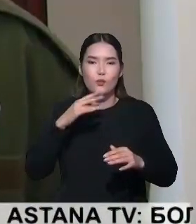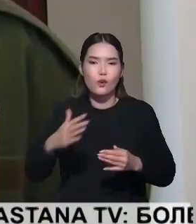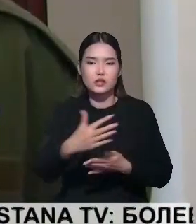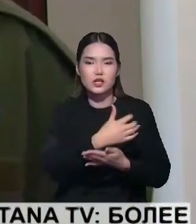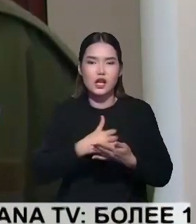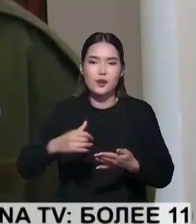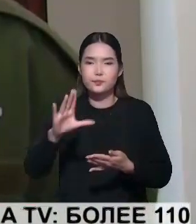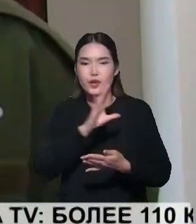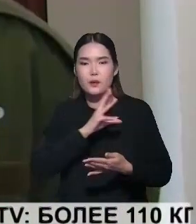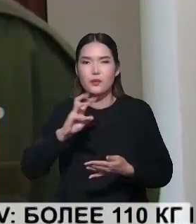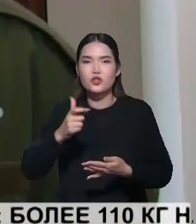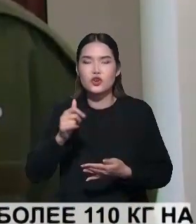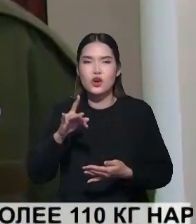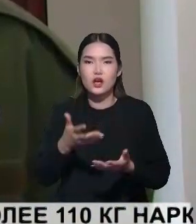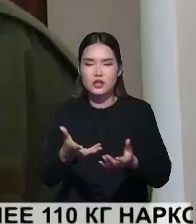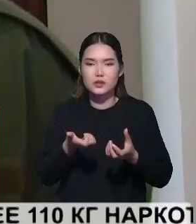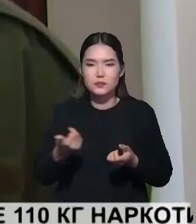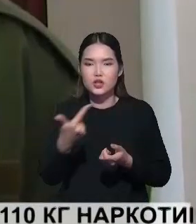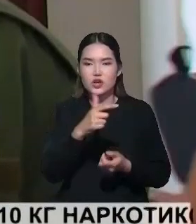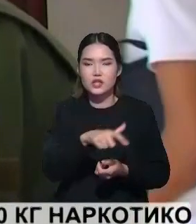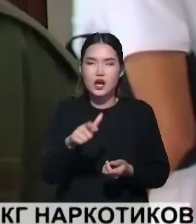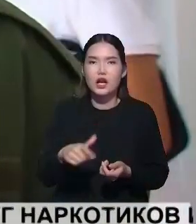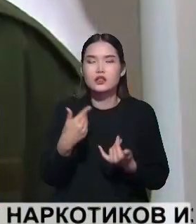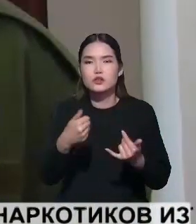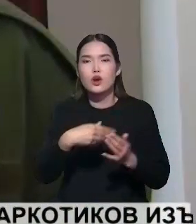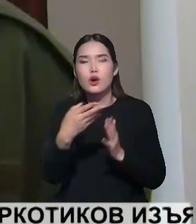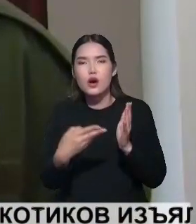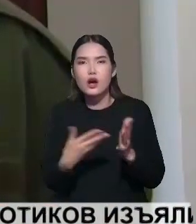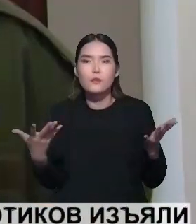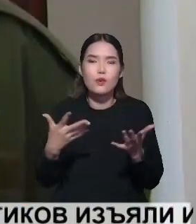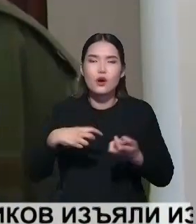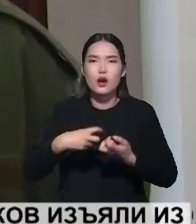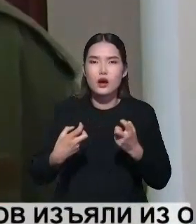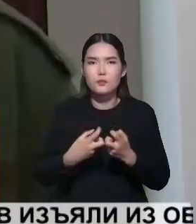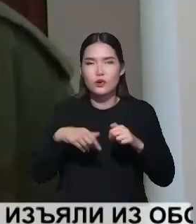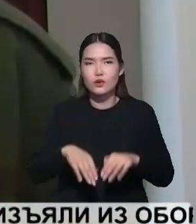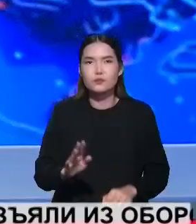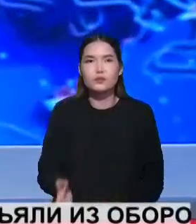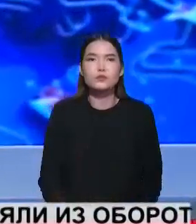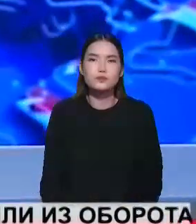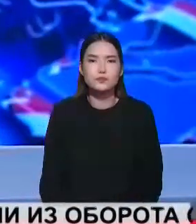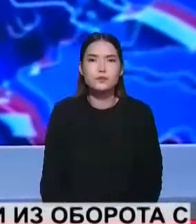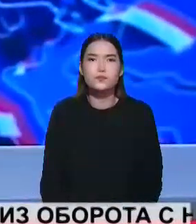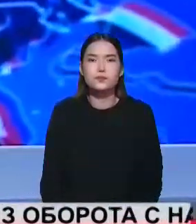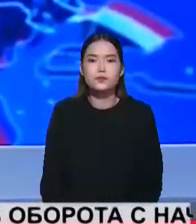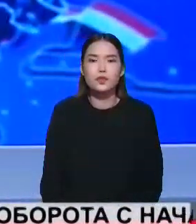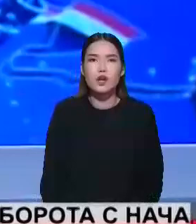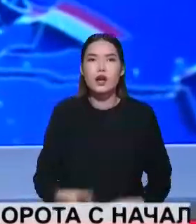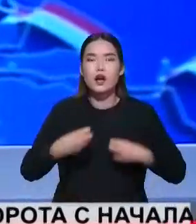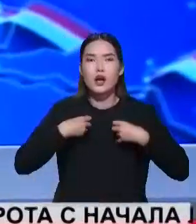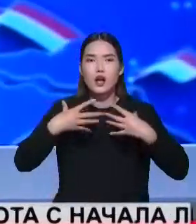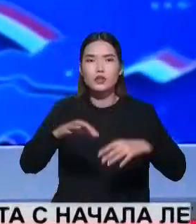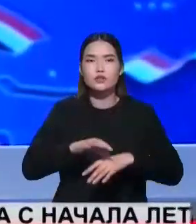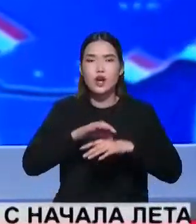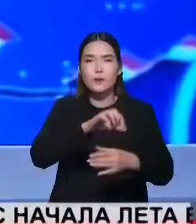поселке Шиганак мы проводим прием граждан. В зависимости от степени сложности вопросов будем их решать. Торжественные